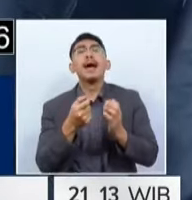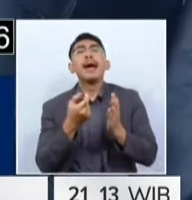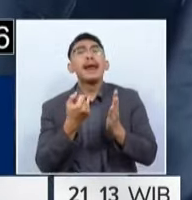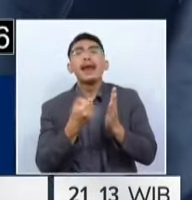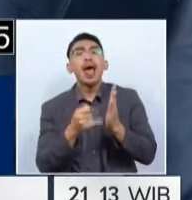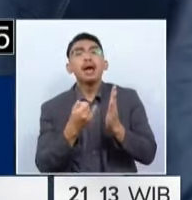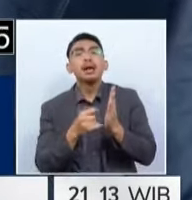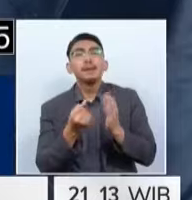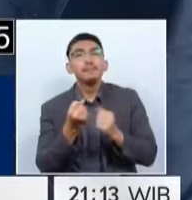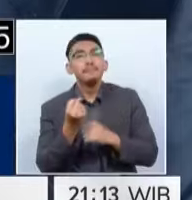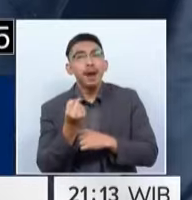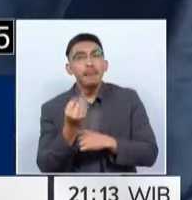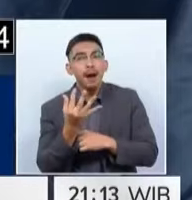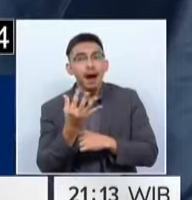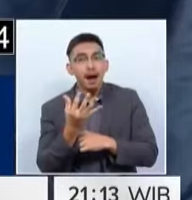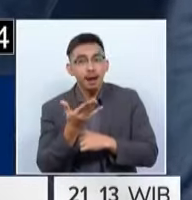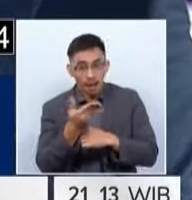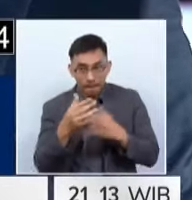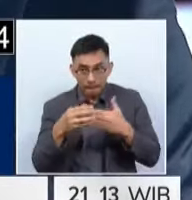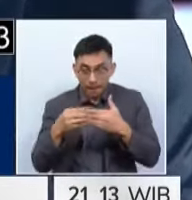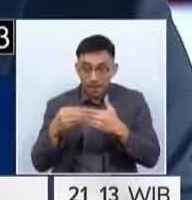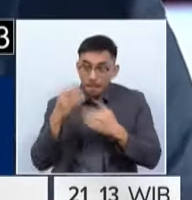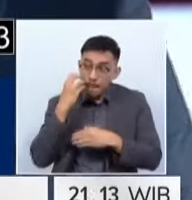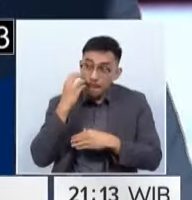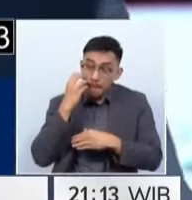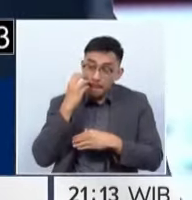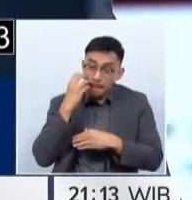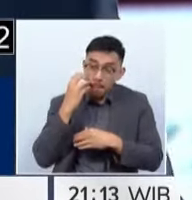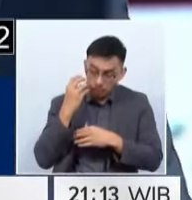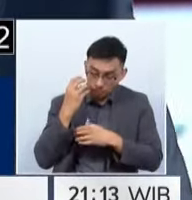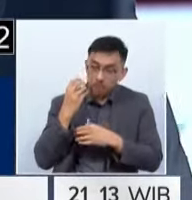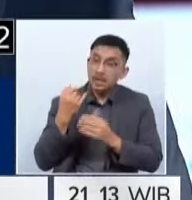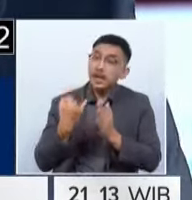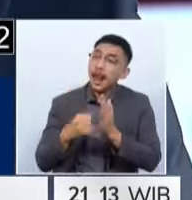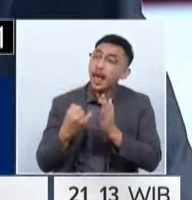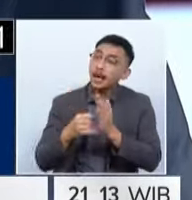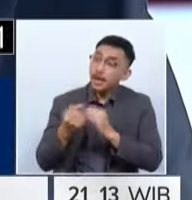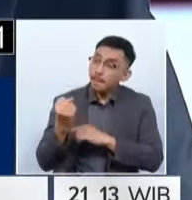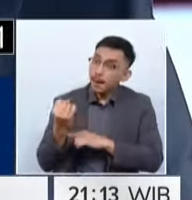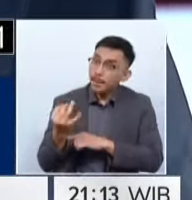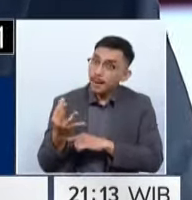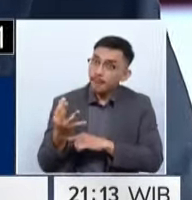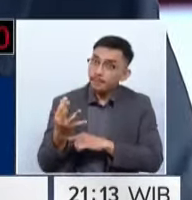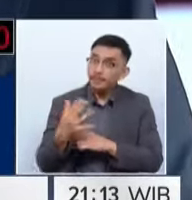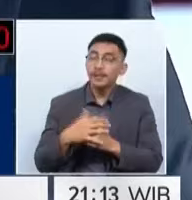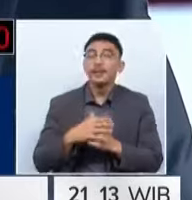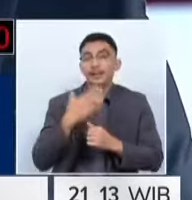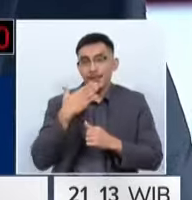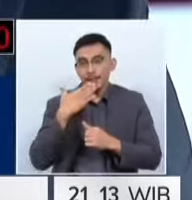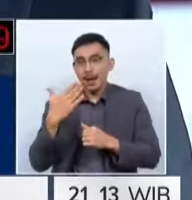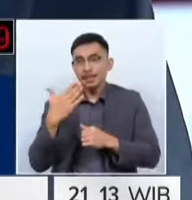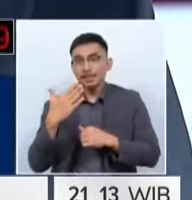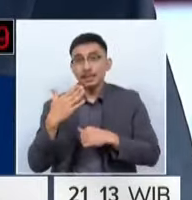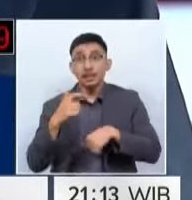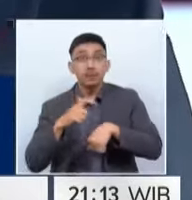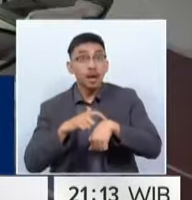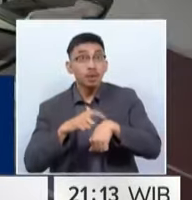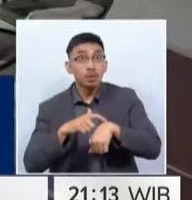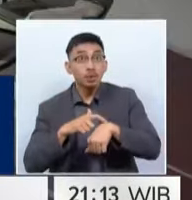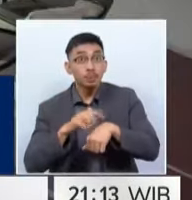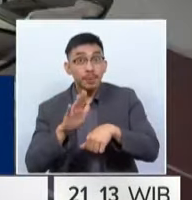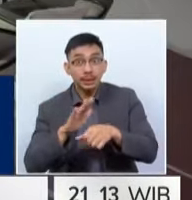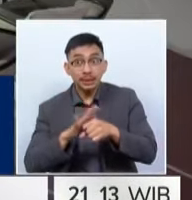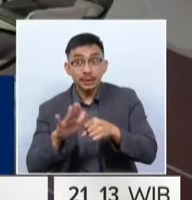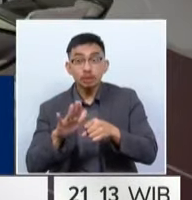Pertahanan yang dipimpin oleh Bapak Prabowo silakan Pak gjar baikih ada waktunya cukupak